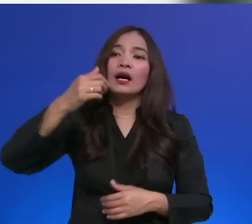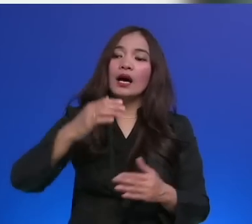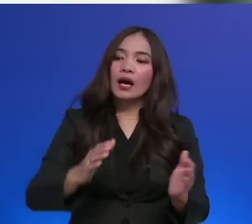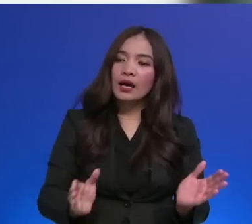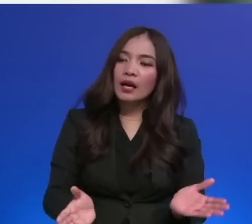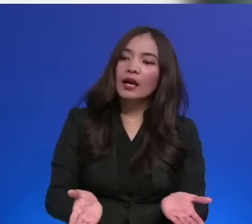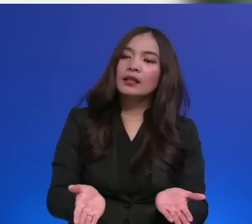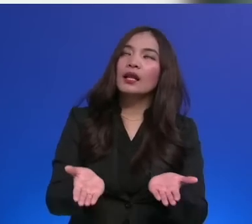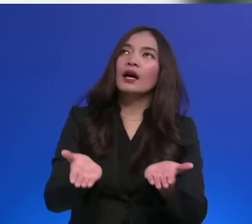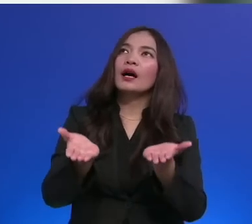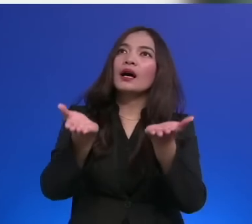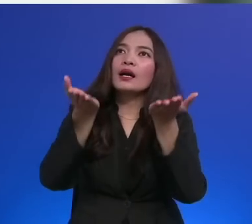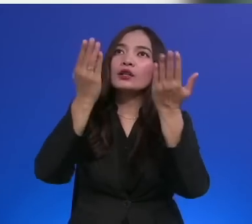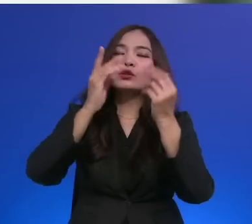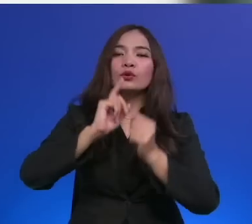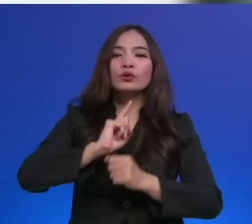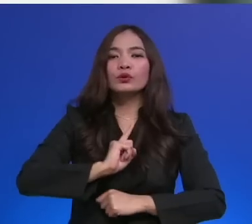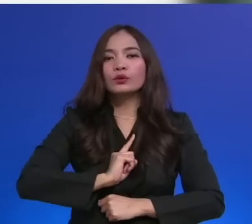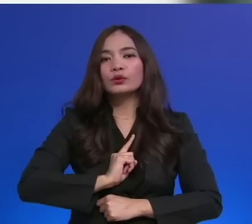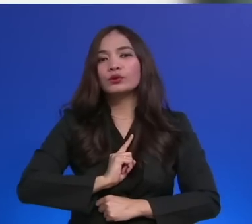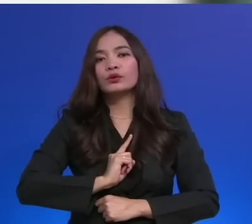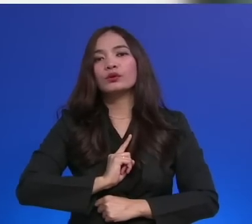angkatlah aku,